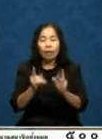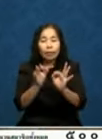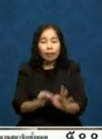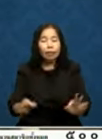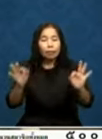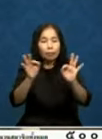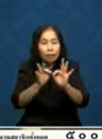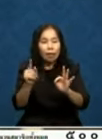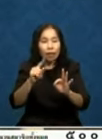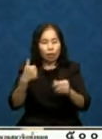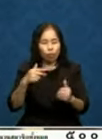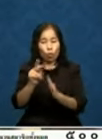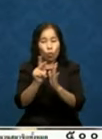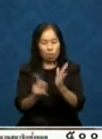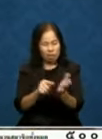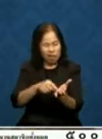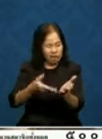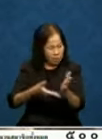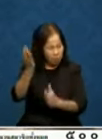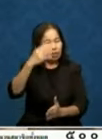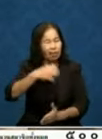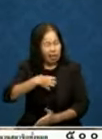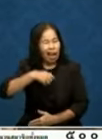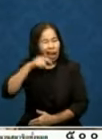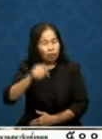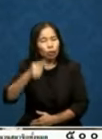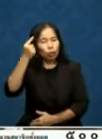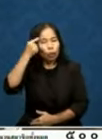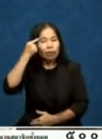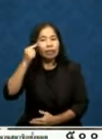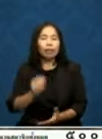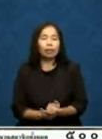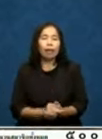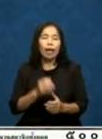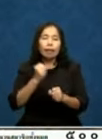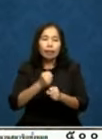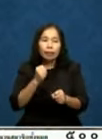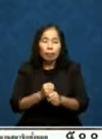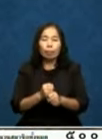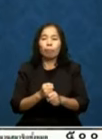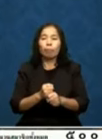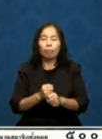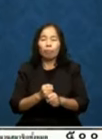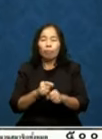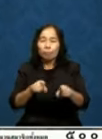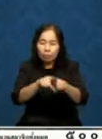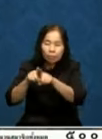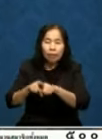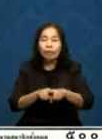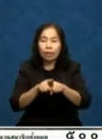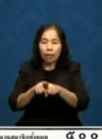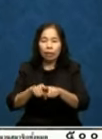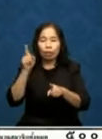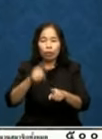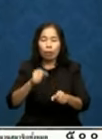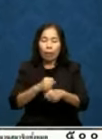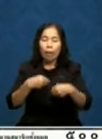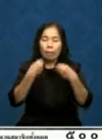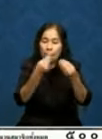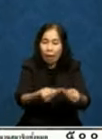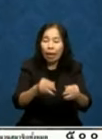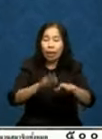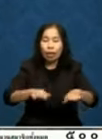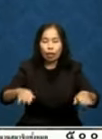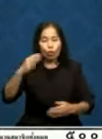ๆกับการผ่านร่างกฎหมายฉบับนี้แล้วก็อยากชวนทุกท่านคิดไปด้วยกันนะคะแล้วก็เดินทางไปด้วยกันนะคะว่าเราจะต้องสร้างพื้นที่ปลอดภัย